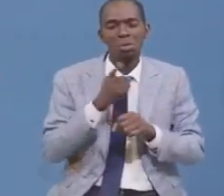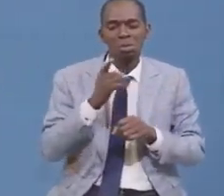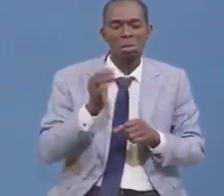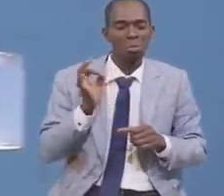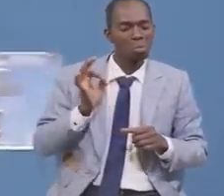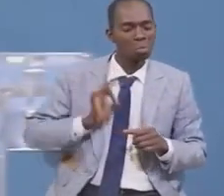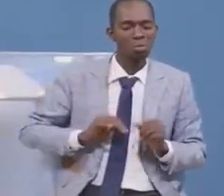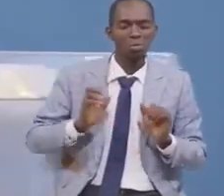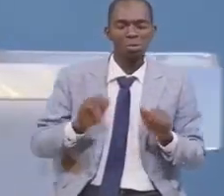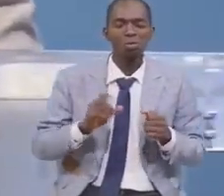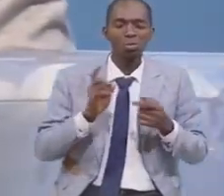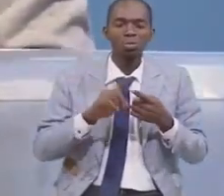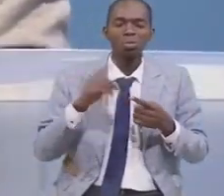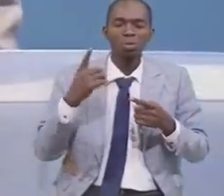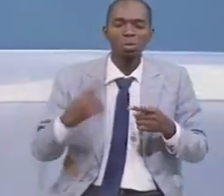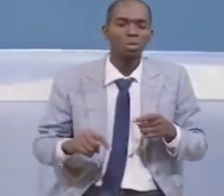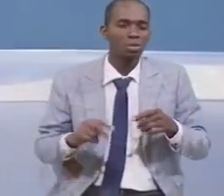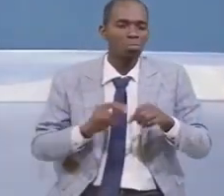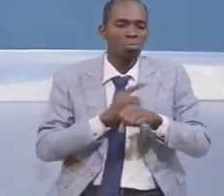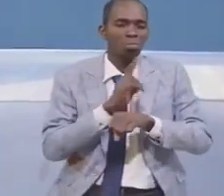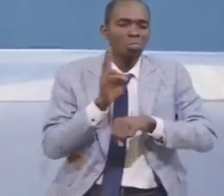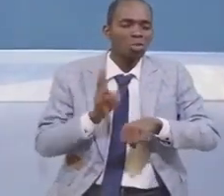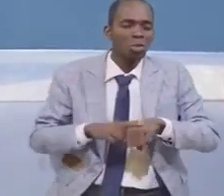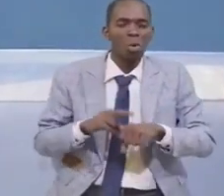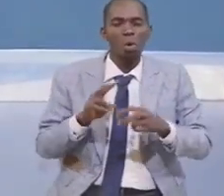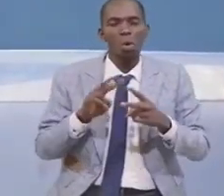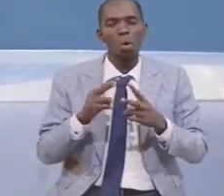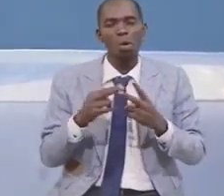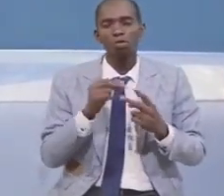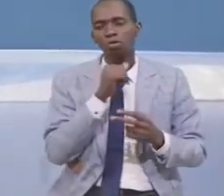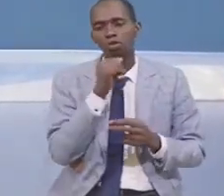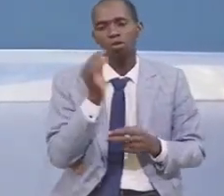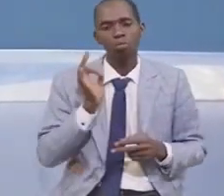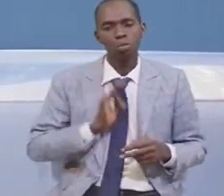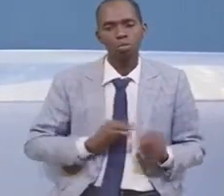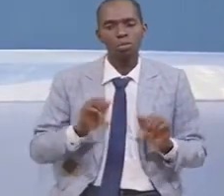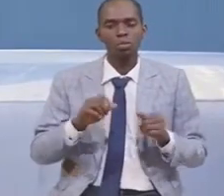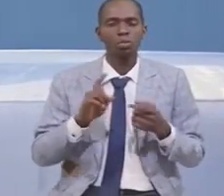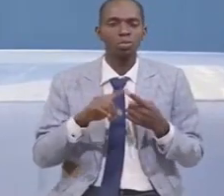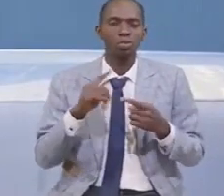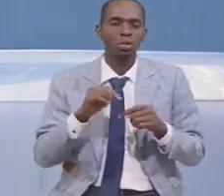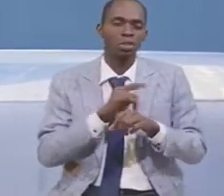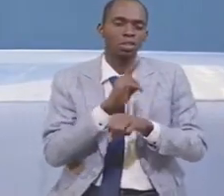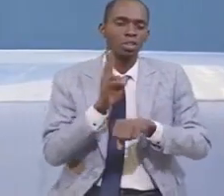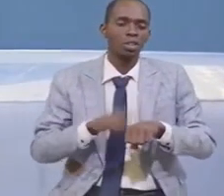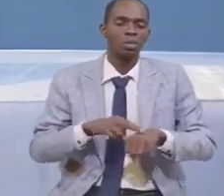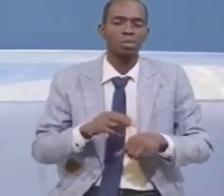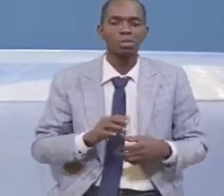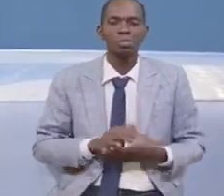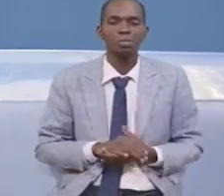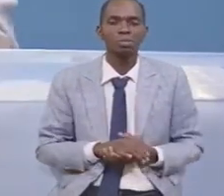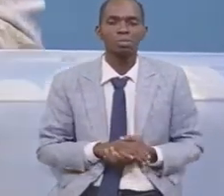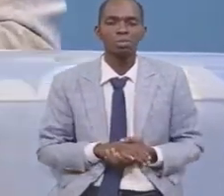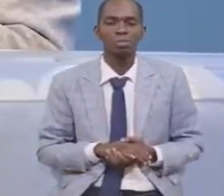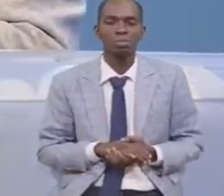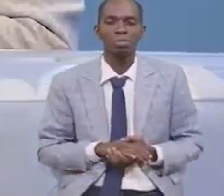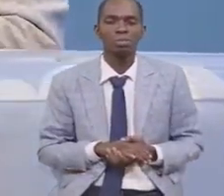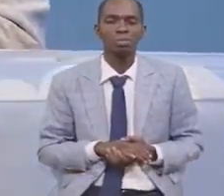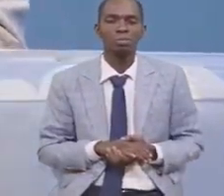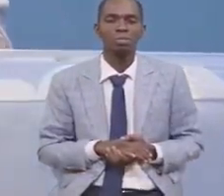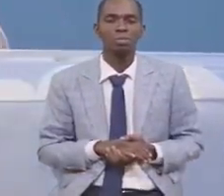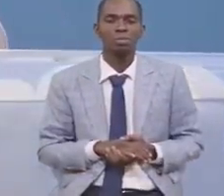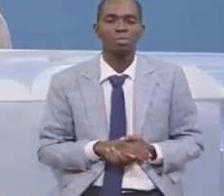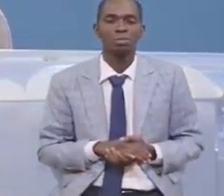Or without profit to the nation. వారు మాట్లాడే ఆ యొక్క మాటలే దేశానికి ప్రయోజనకరంగానైనా ఉంటాయి లేకపోతే